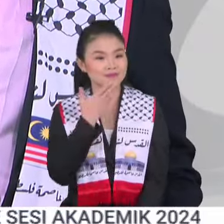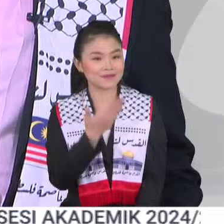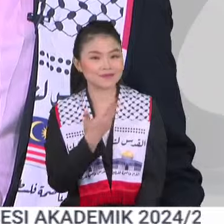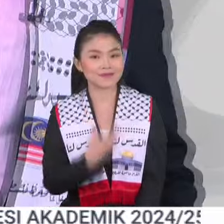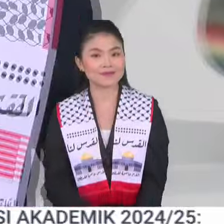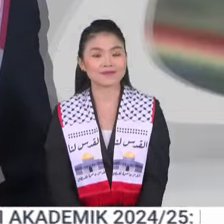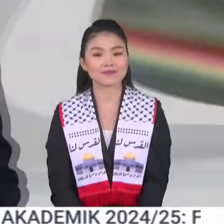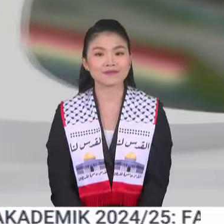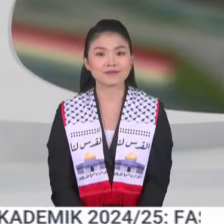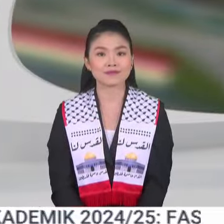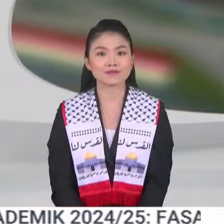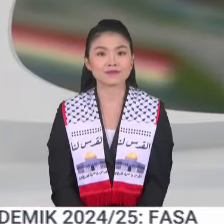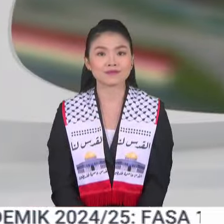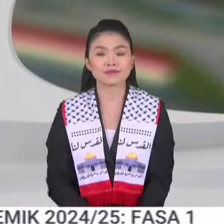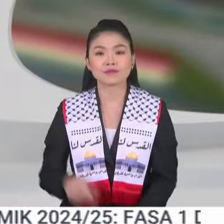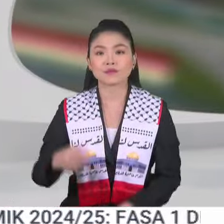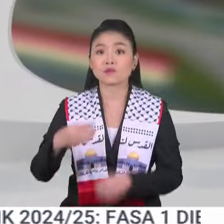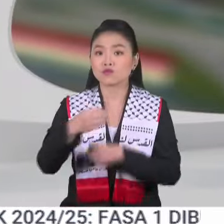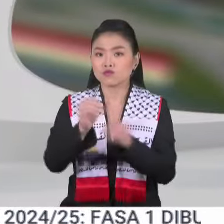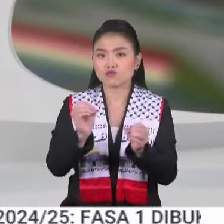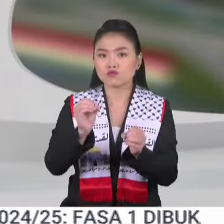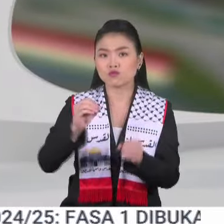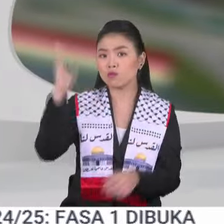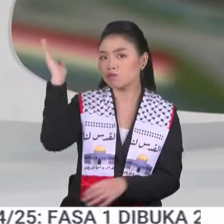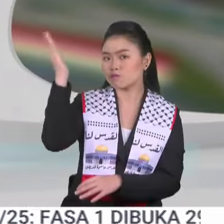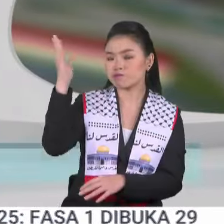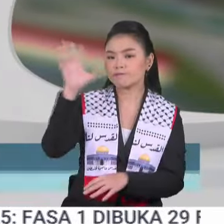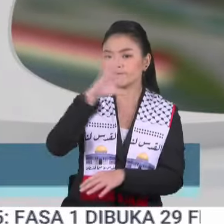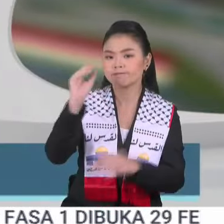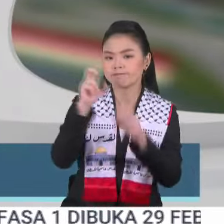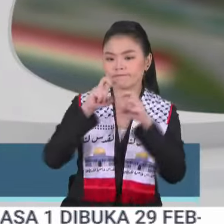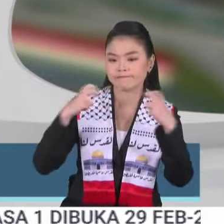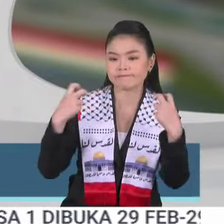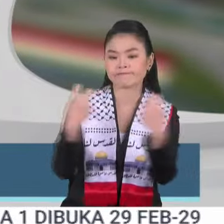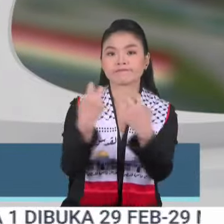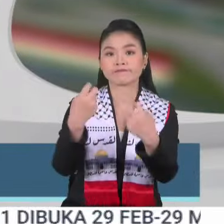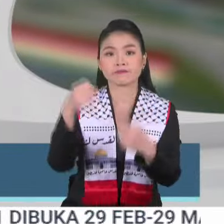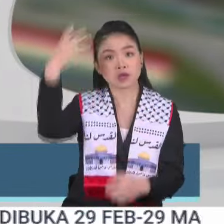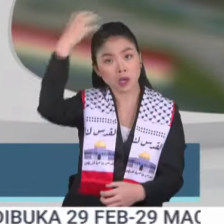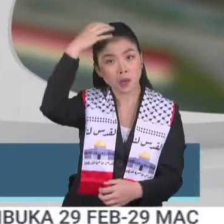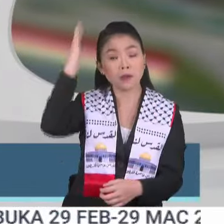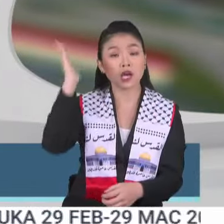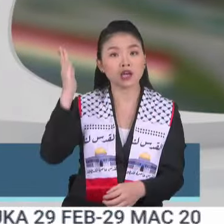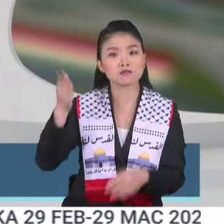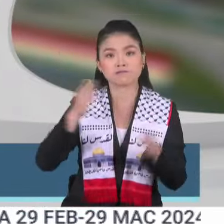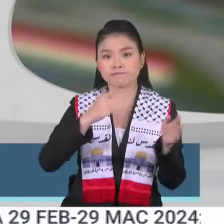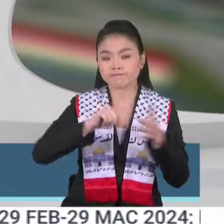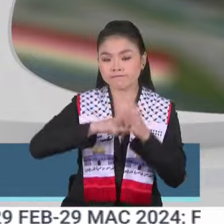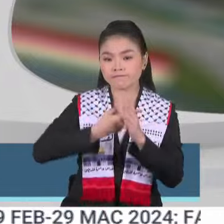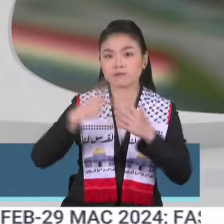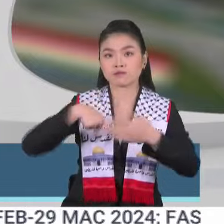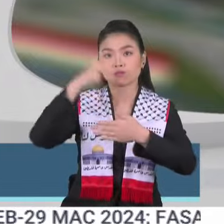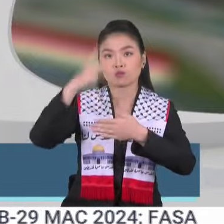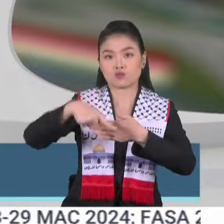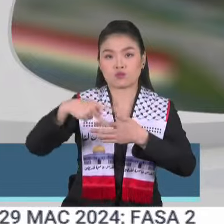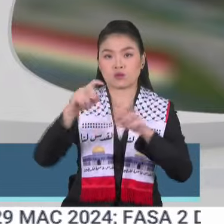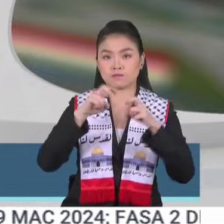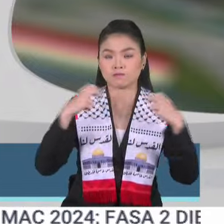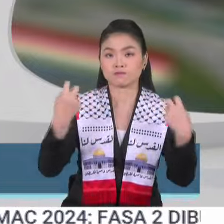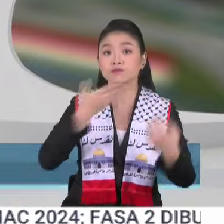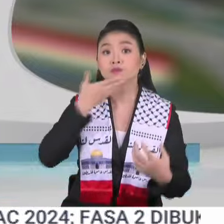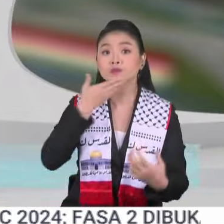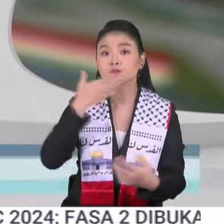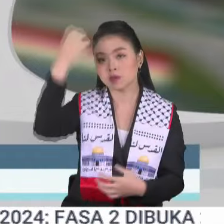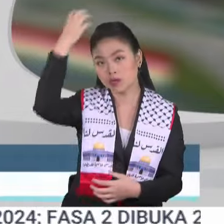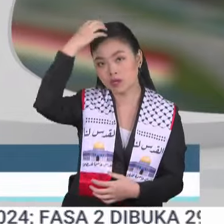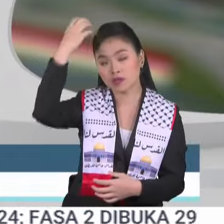Dia. Pejabat Speaker dan Dewan Negeri Selangor bakal menganjurkan program Ahli Dewan Negeri Muda Selangor 2024 pada